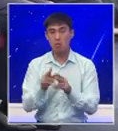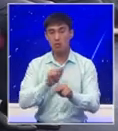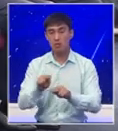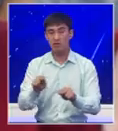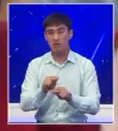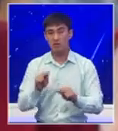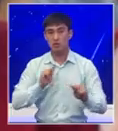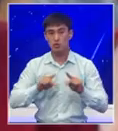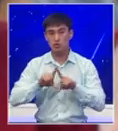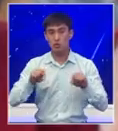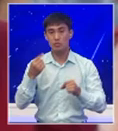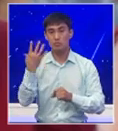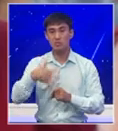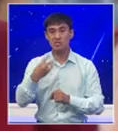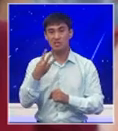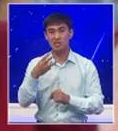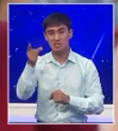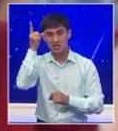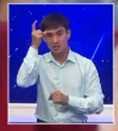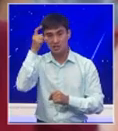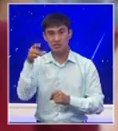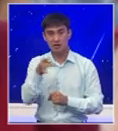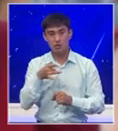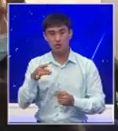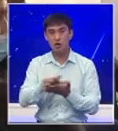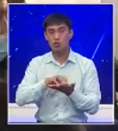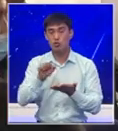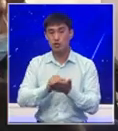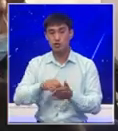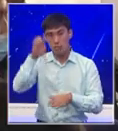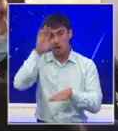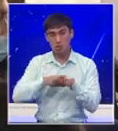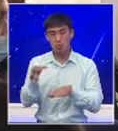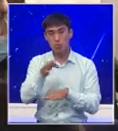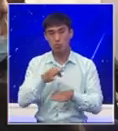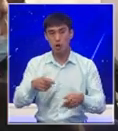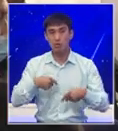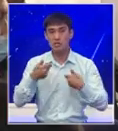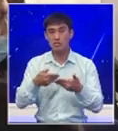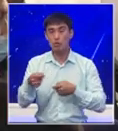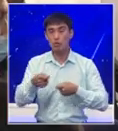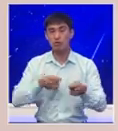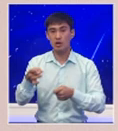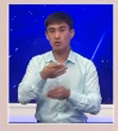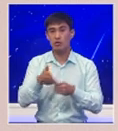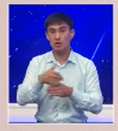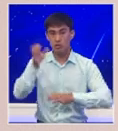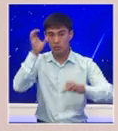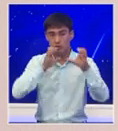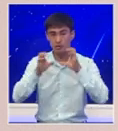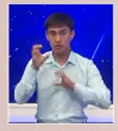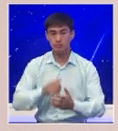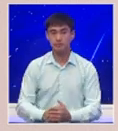этом 53 учителя из Сарканского района. В связи с нарушениями аким области обратился к руководителю районного отдела образования.